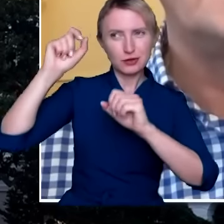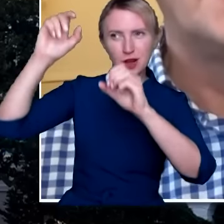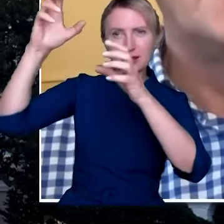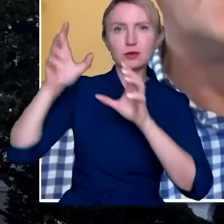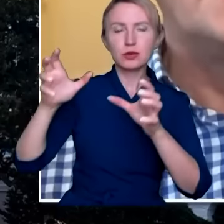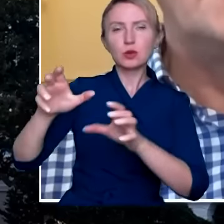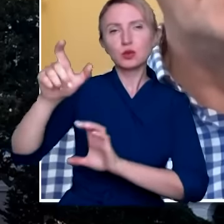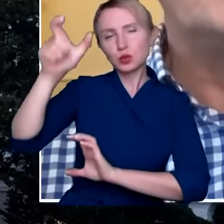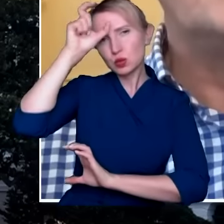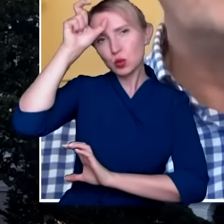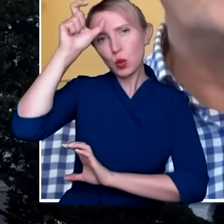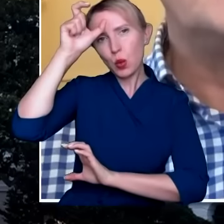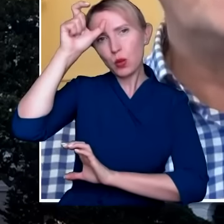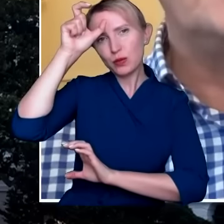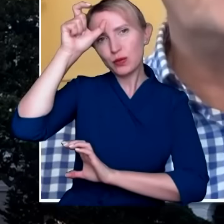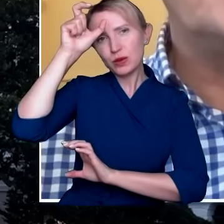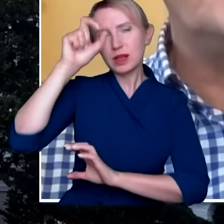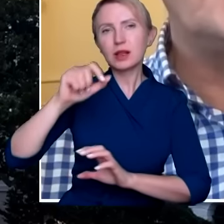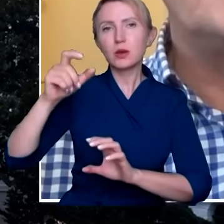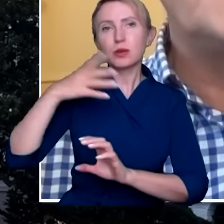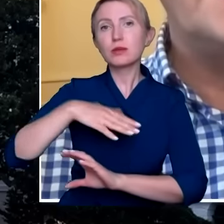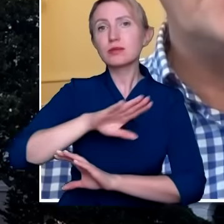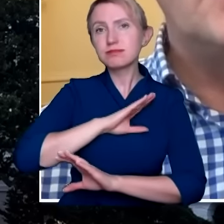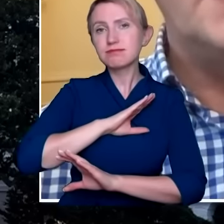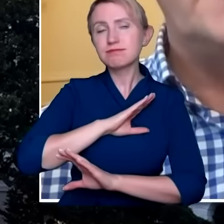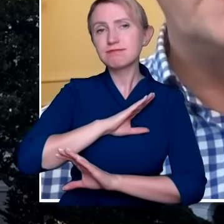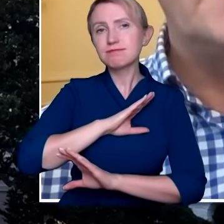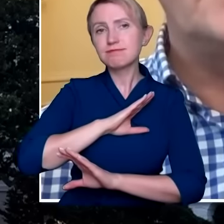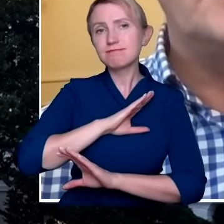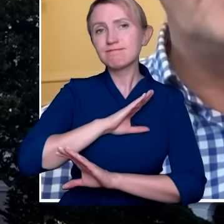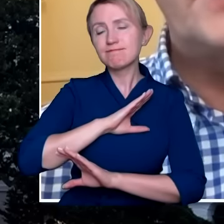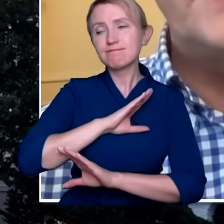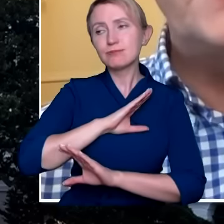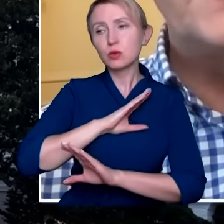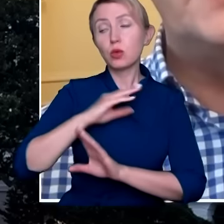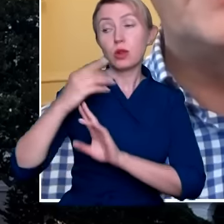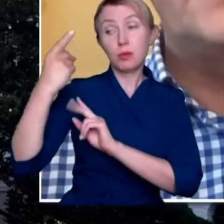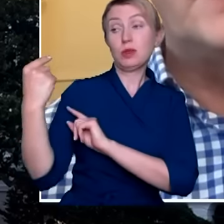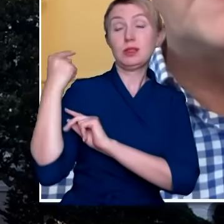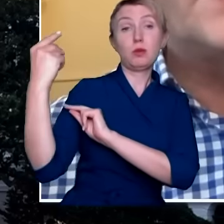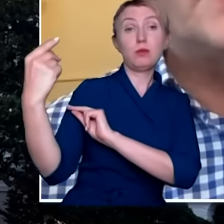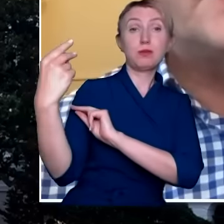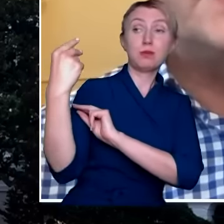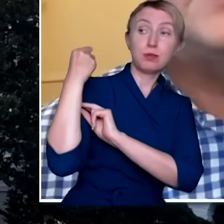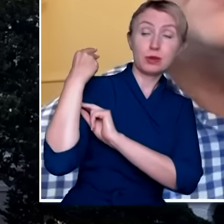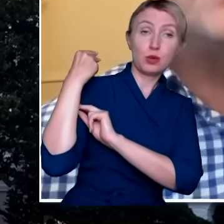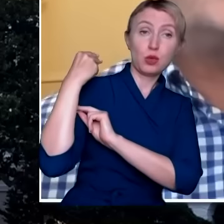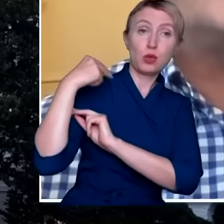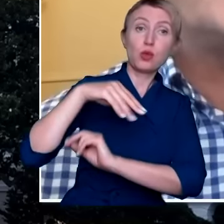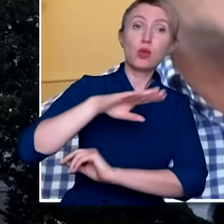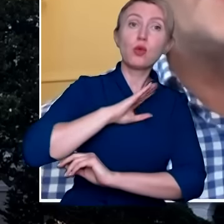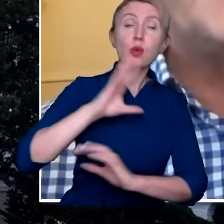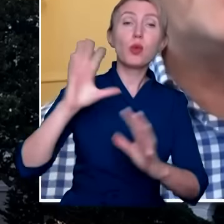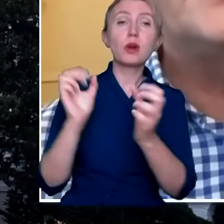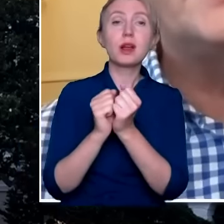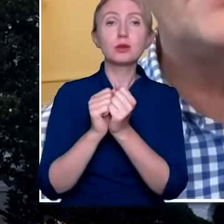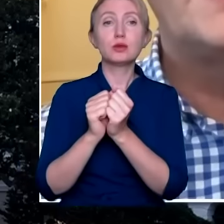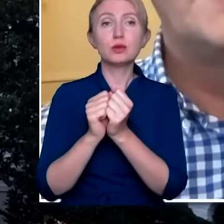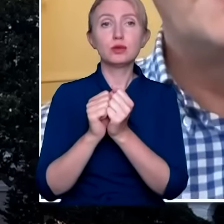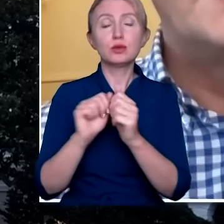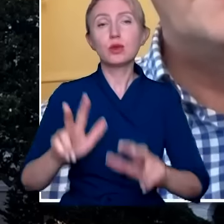człowieka, który zginął, który wziął za niego kulę, krótko mówiąc, który zresztą zginął ratując swoją rodzinę, bo zasłonił ją swoim